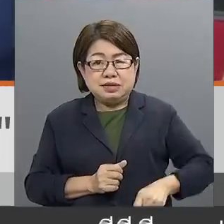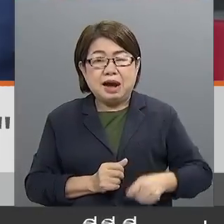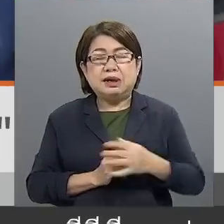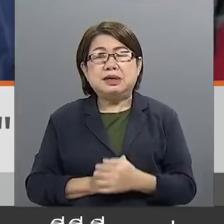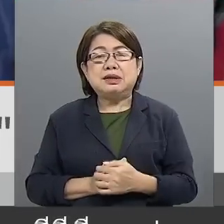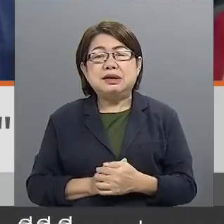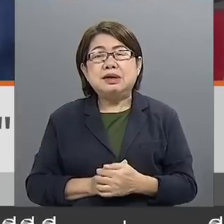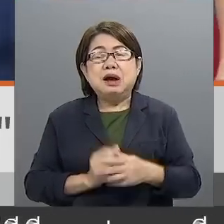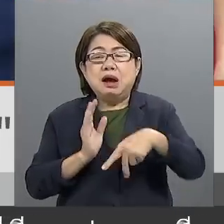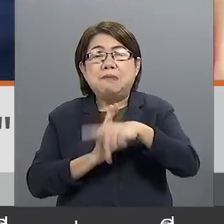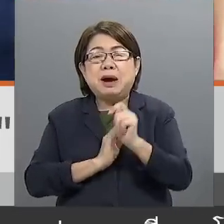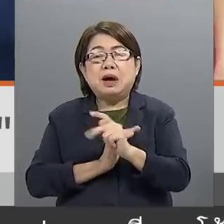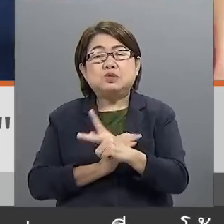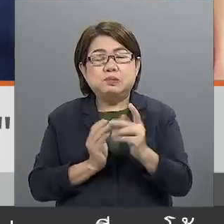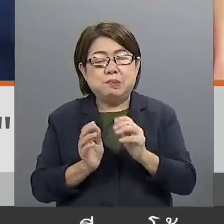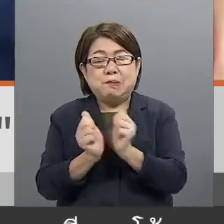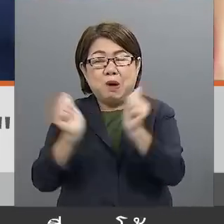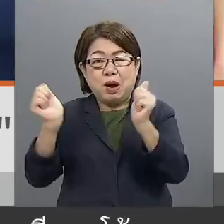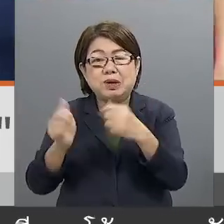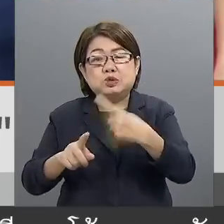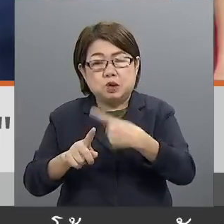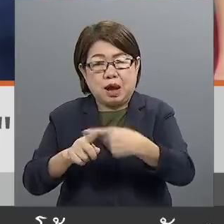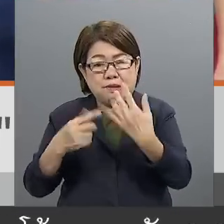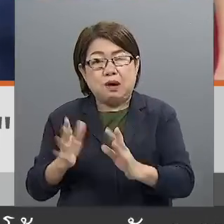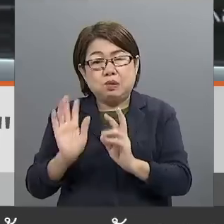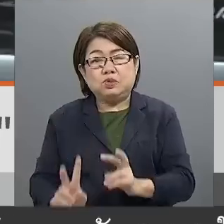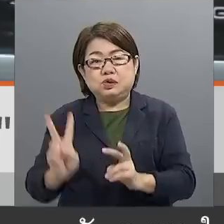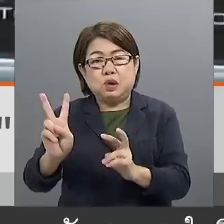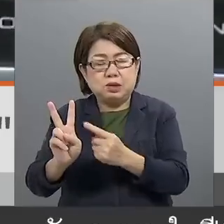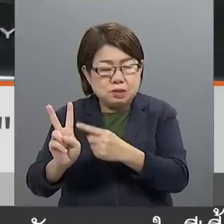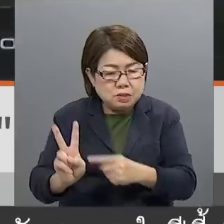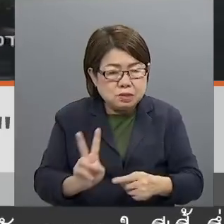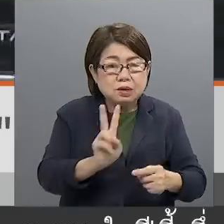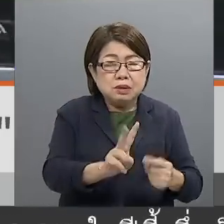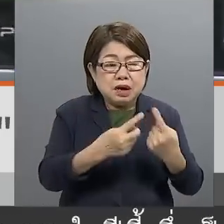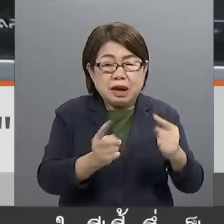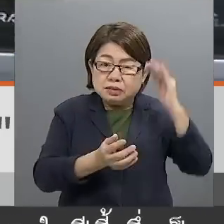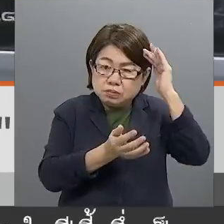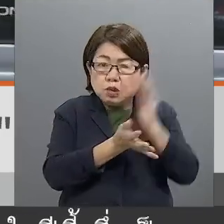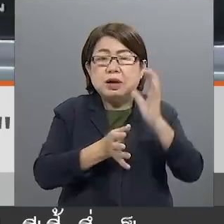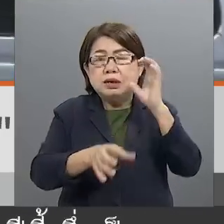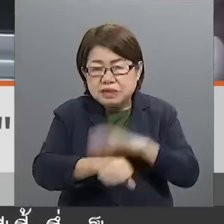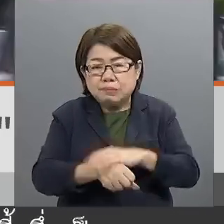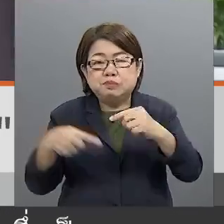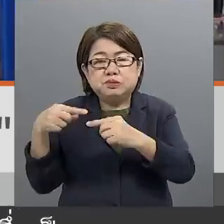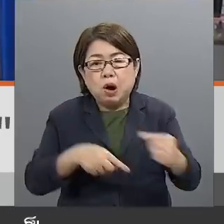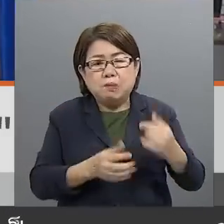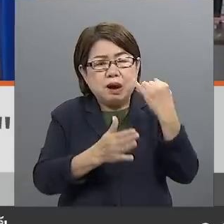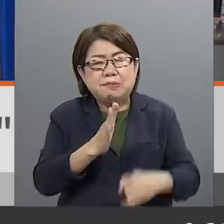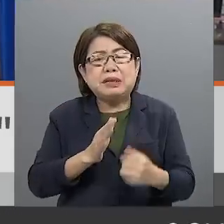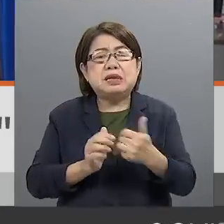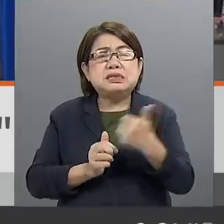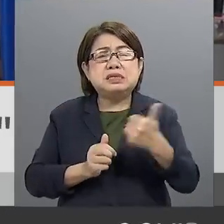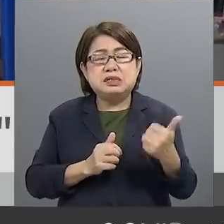โรงแรมเพนกวินแต่ว่าตำรวจก็ใช้อำนาจในการควบคุมตัวต่อในคดีอื่นยอมรับว่าทำให้รู้สึกไม่ดีกับการตัดสินใจ